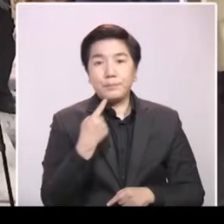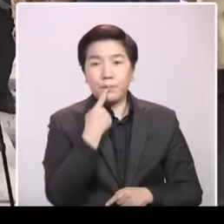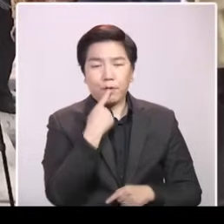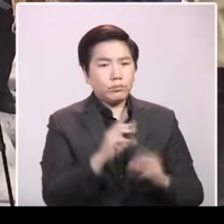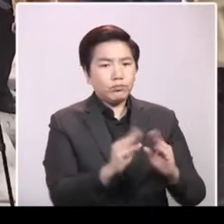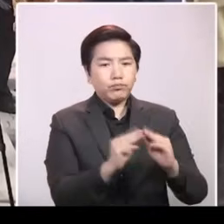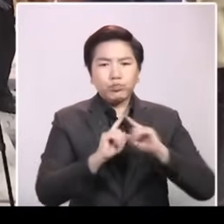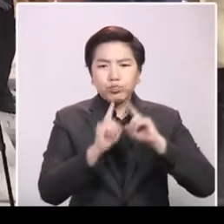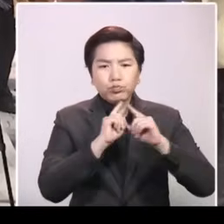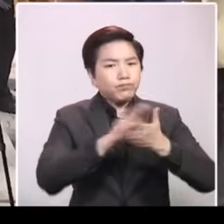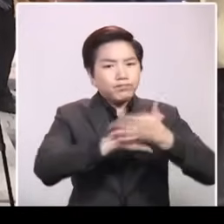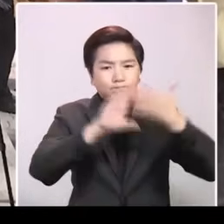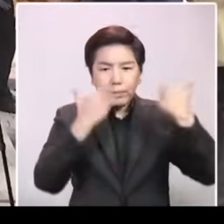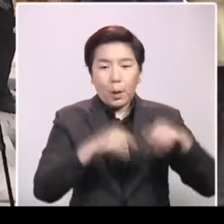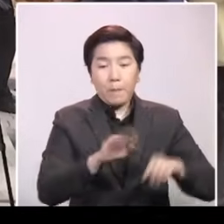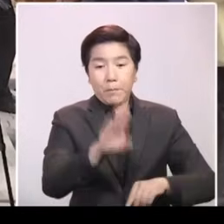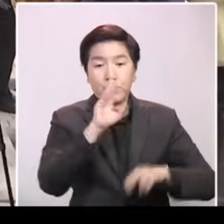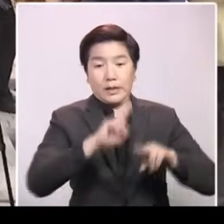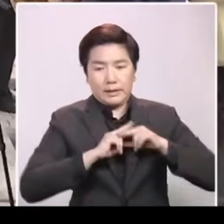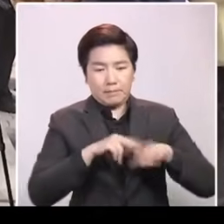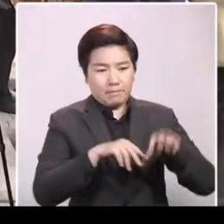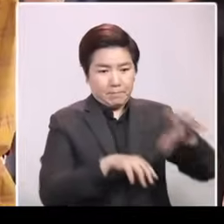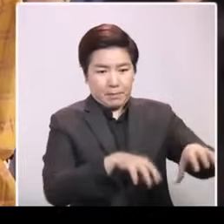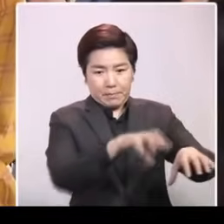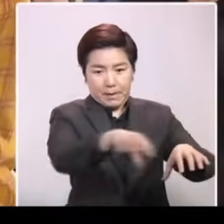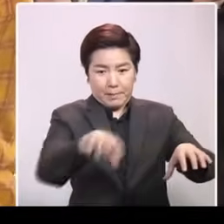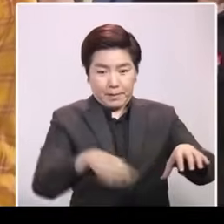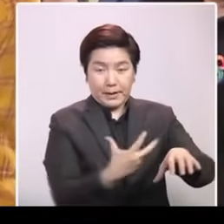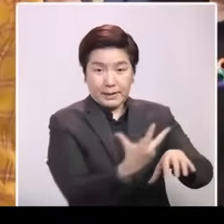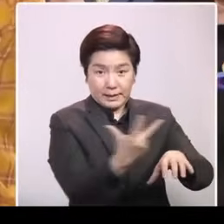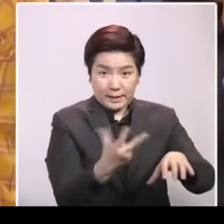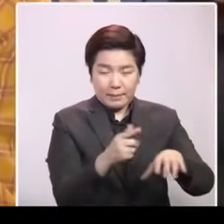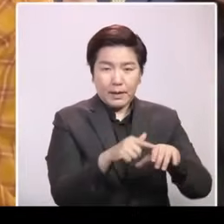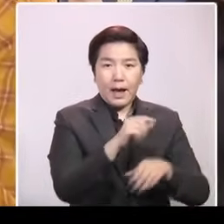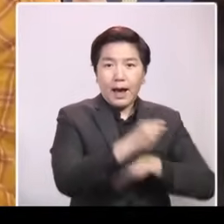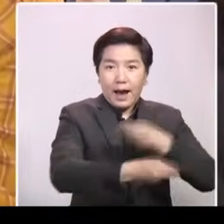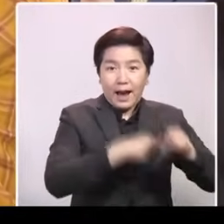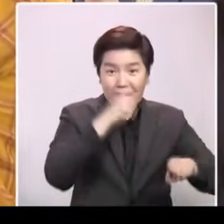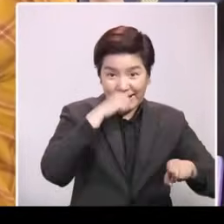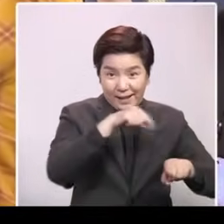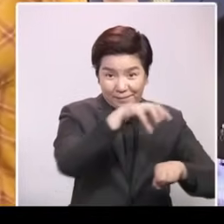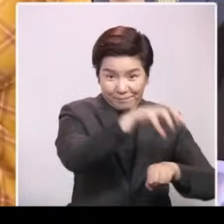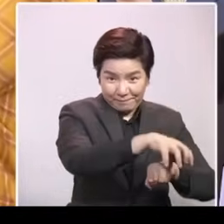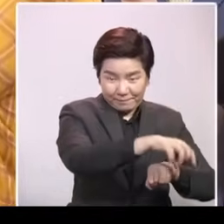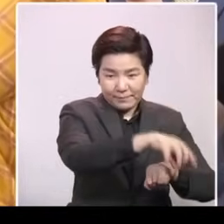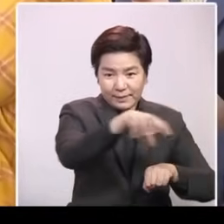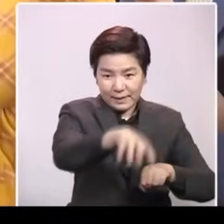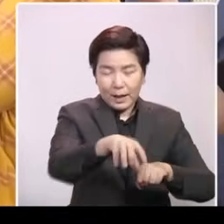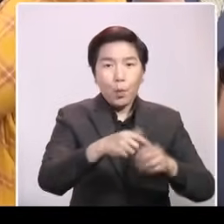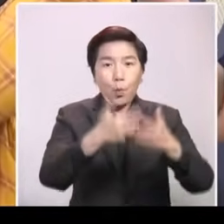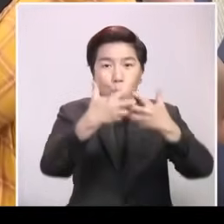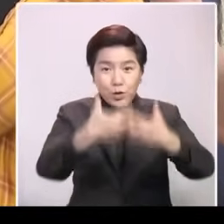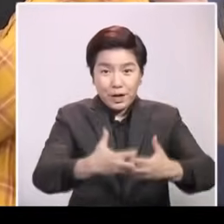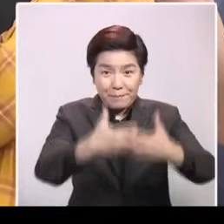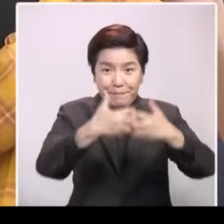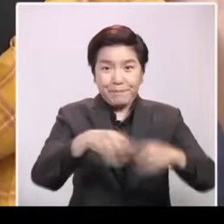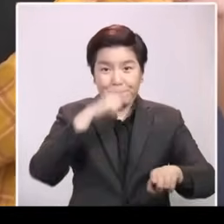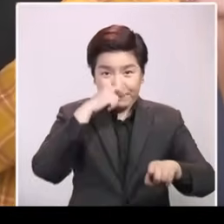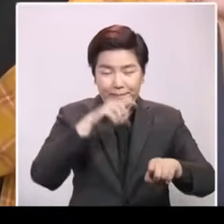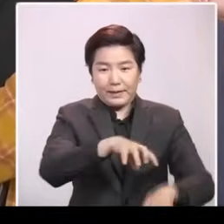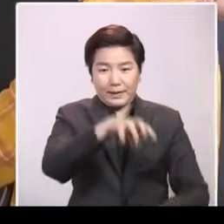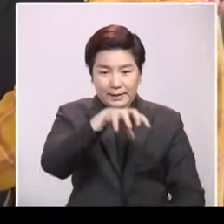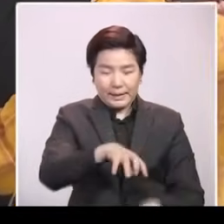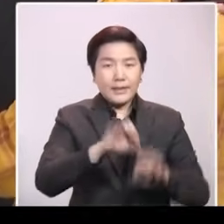ภายหลังที่คณะกรรมการร่วมภาคเอกชน 3สถาบันประกอบไปด้วยสภาหอการค้าแห่งประเทศไทยสภาอุตสาหกรรมแห่งประเทศ